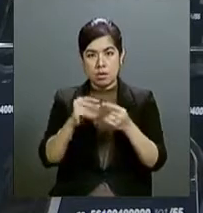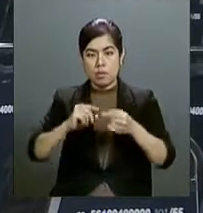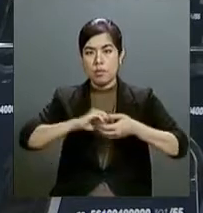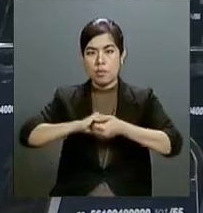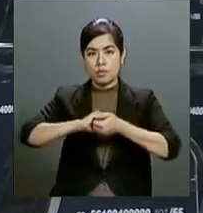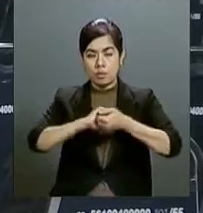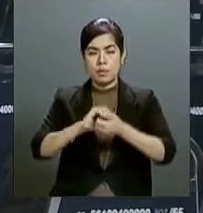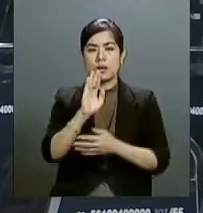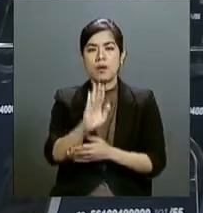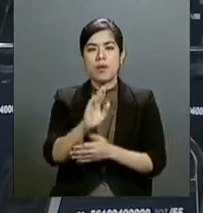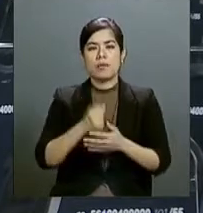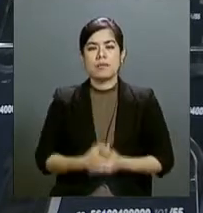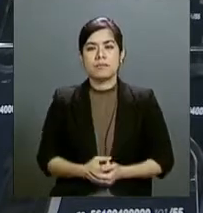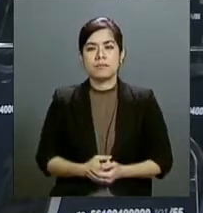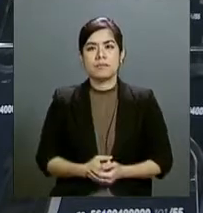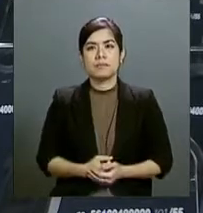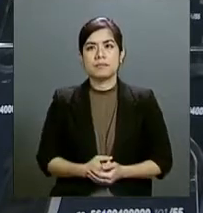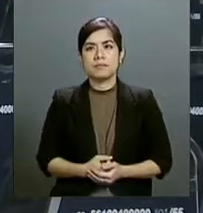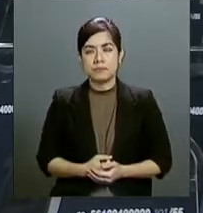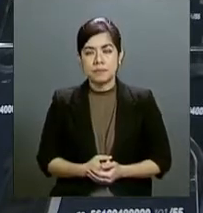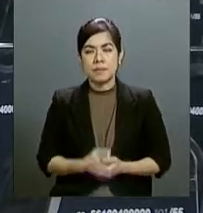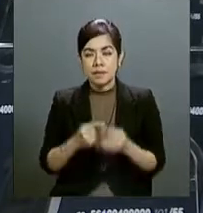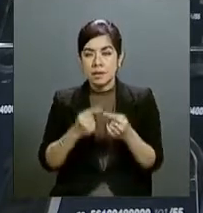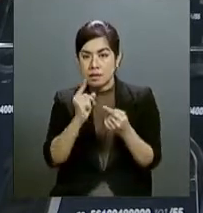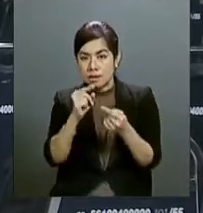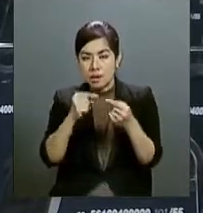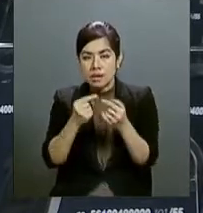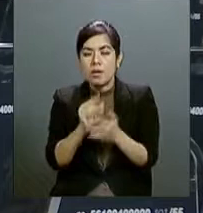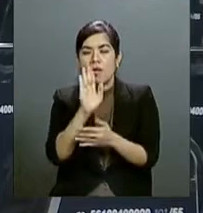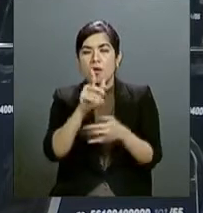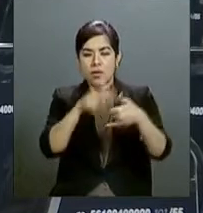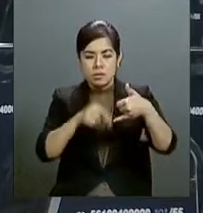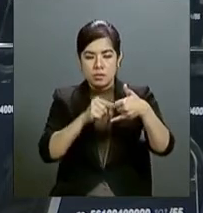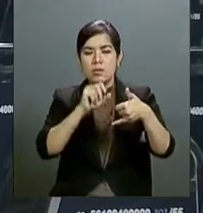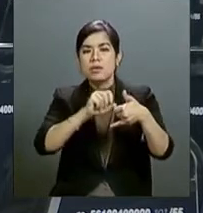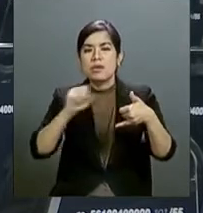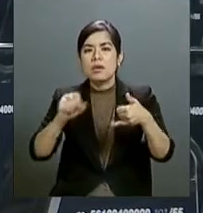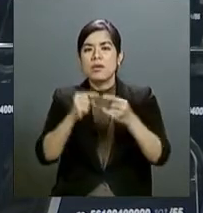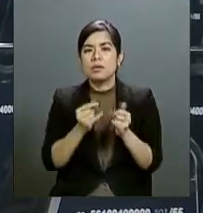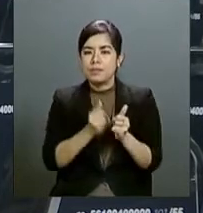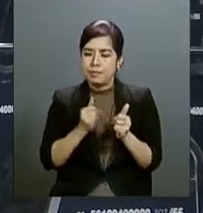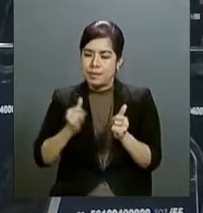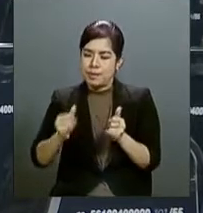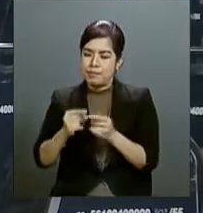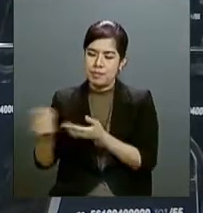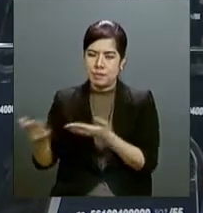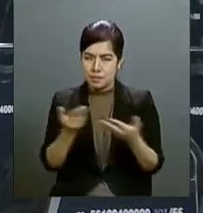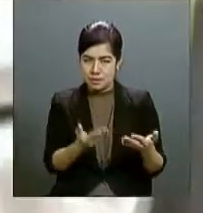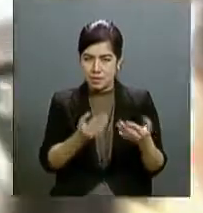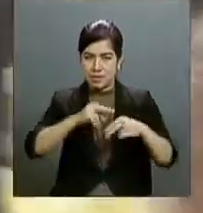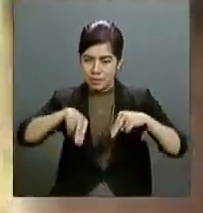ของความสัมพันธ์ส่วนตัวหรือทางการเมืองกับอดีตส.ส.ที่มาให้การต้อนรับเมื่อวานนี้ค่ะ